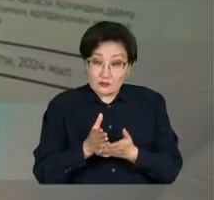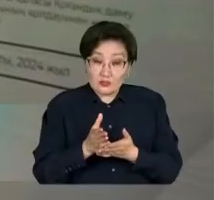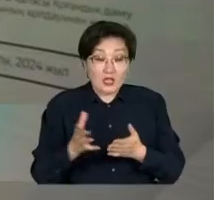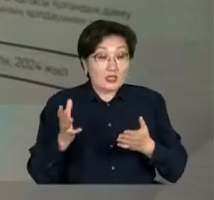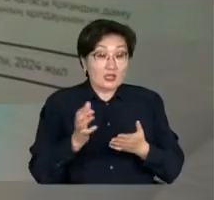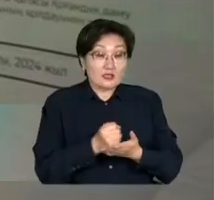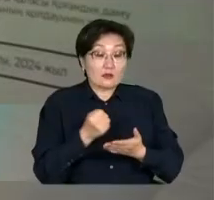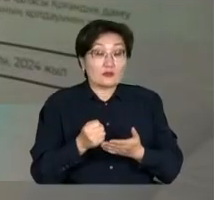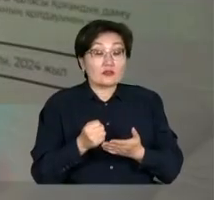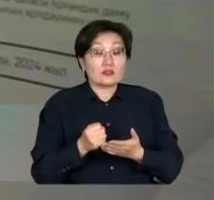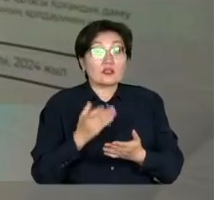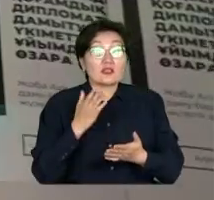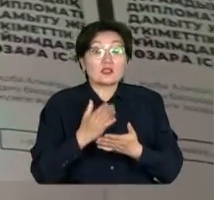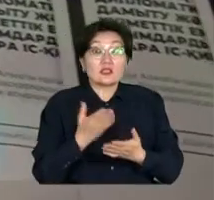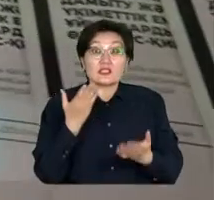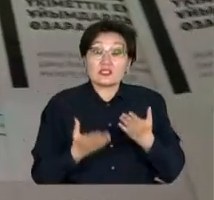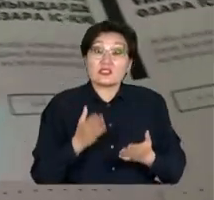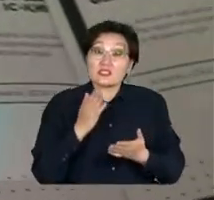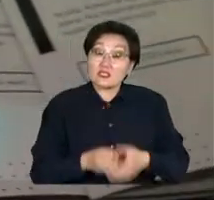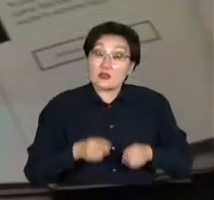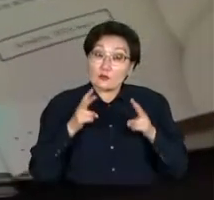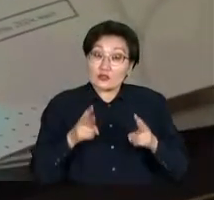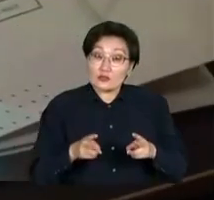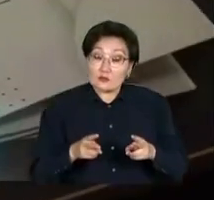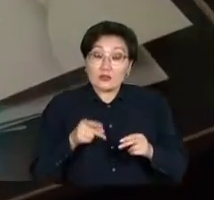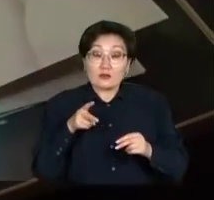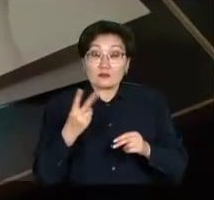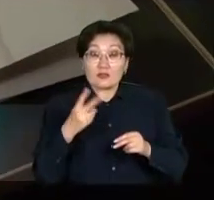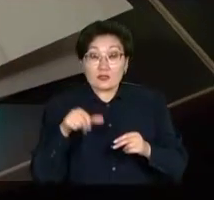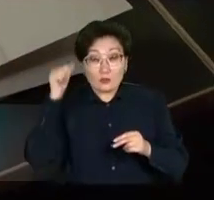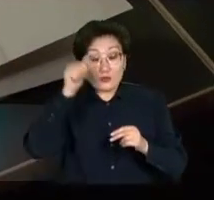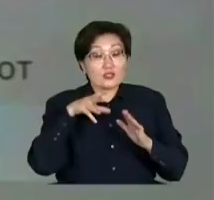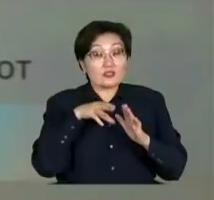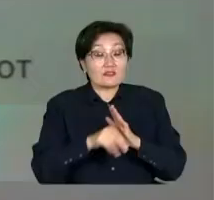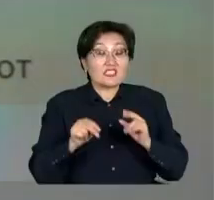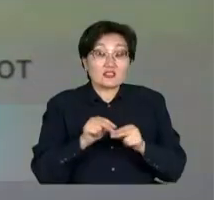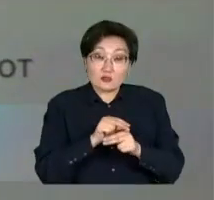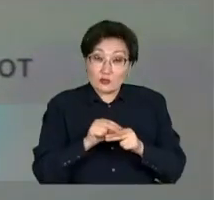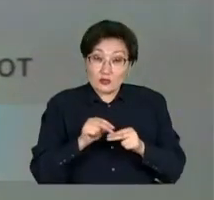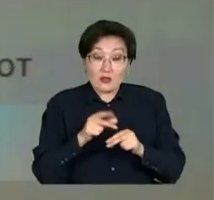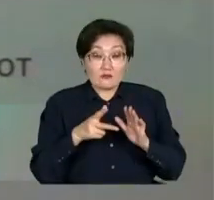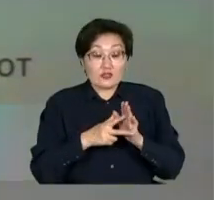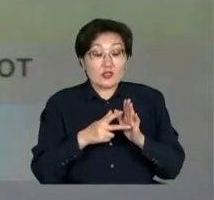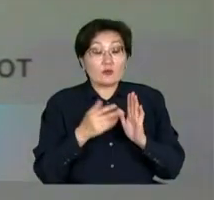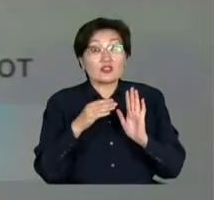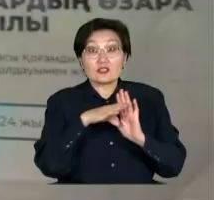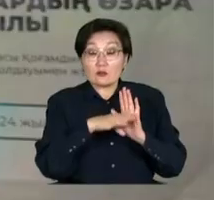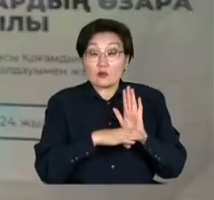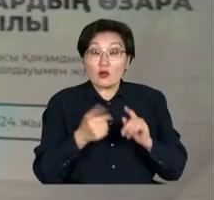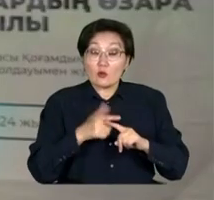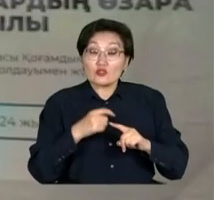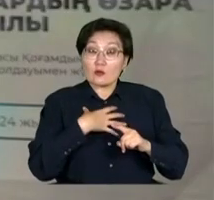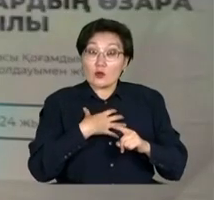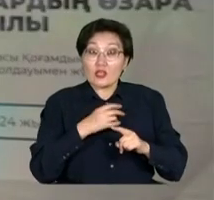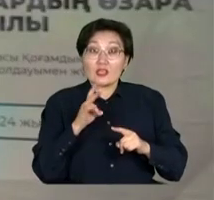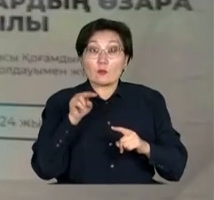найти, есть ли риски, угрозы. В 2023 году внесены изменения в восьмую рекомендацию. Очень важно, чтобы